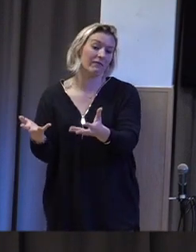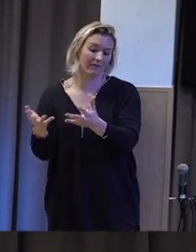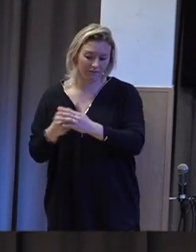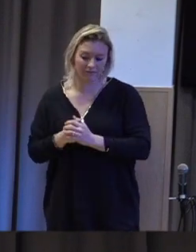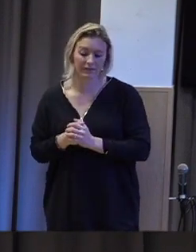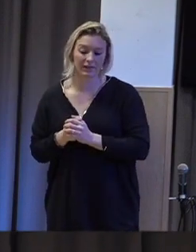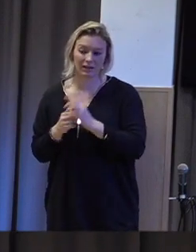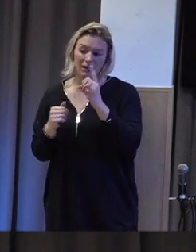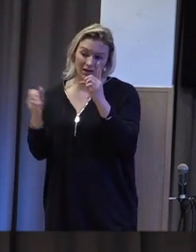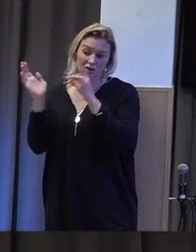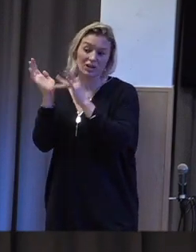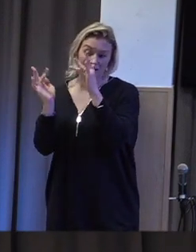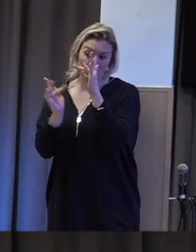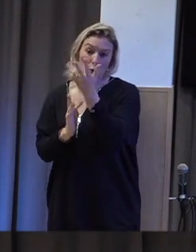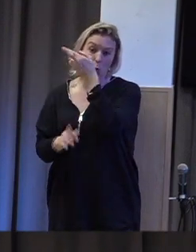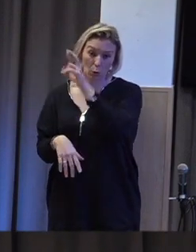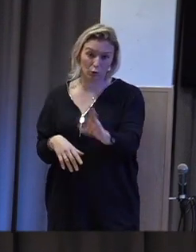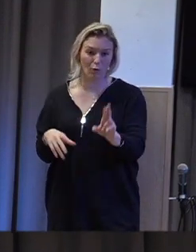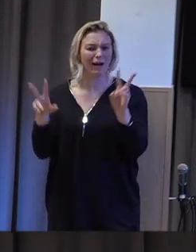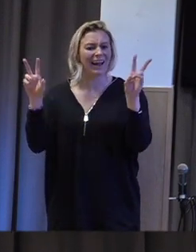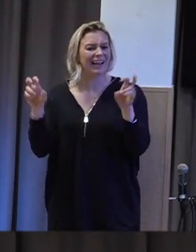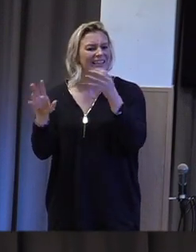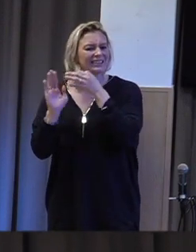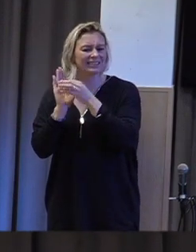qu'il viendra comme un voleur.